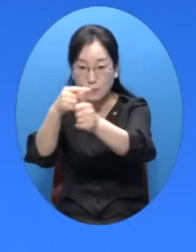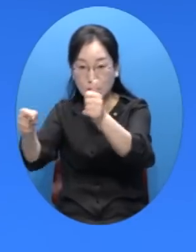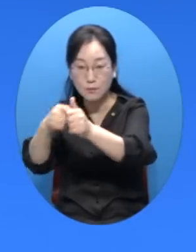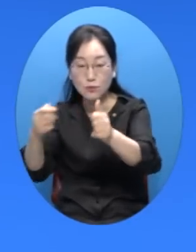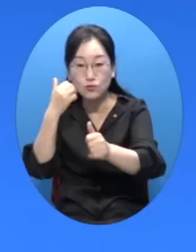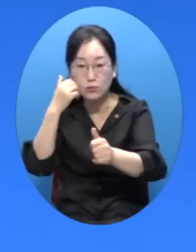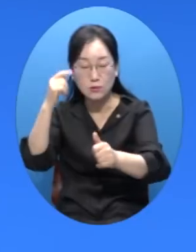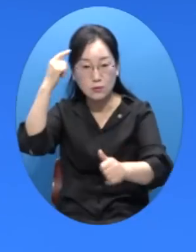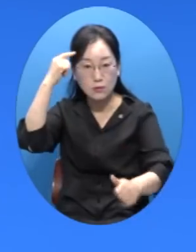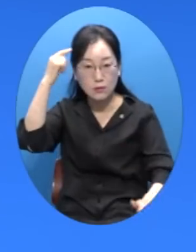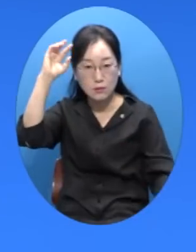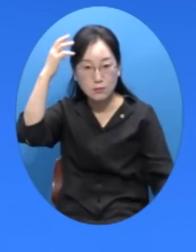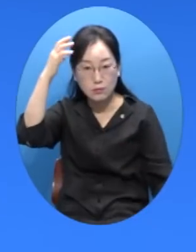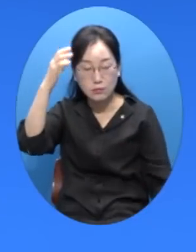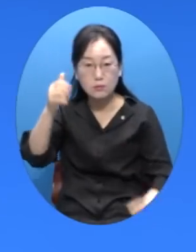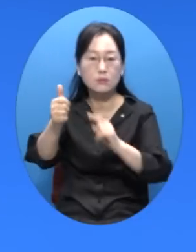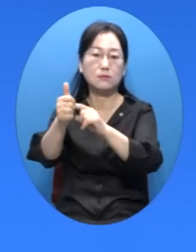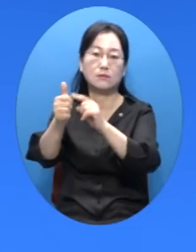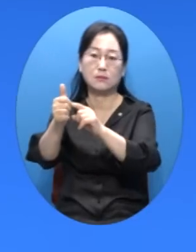그날